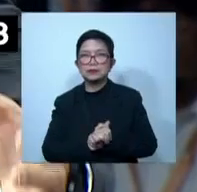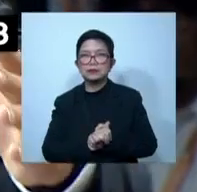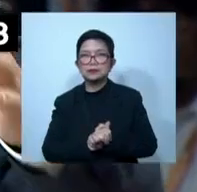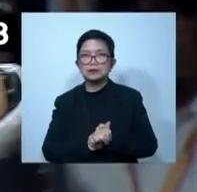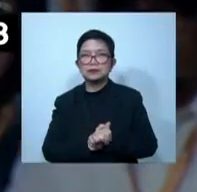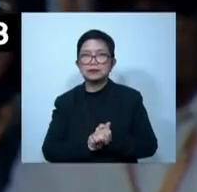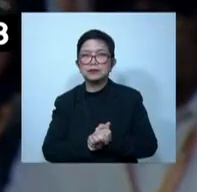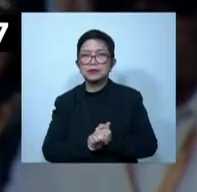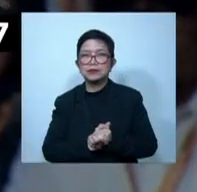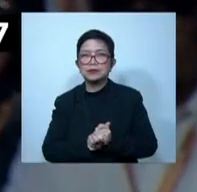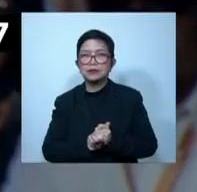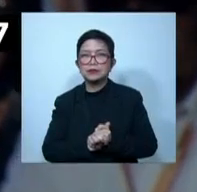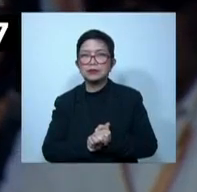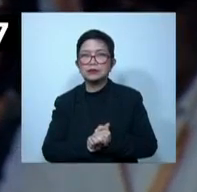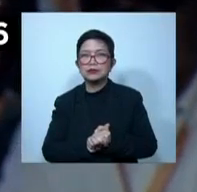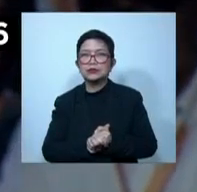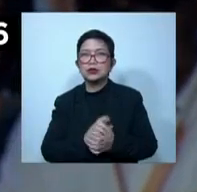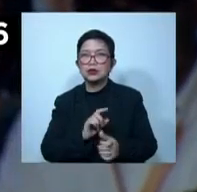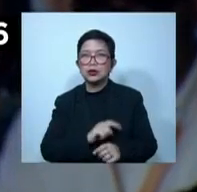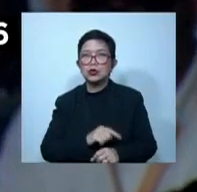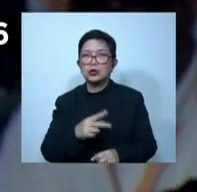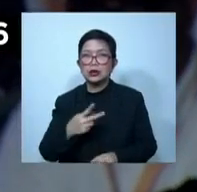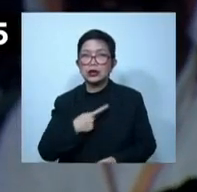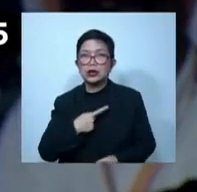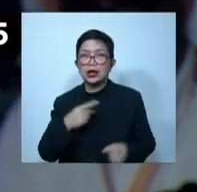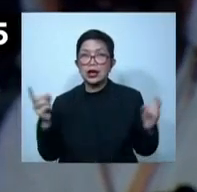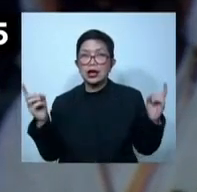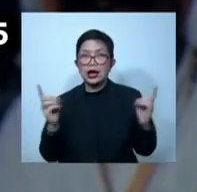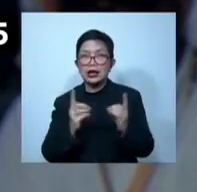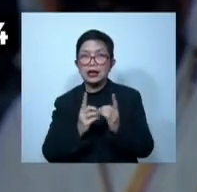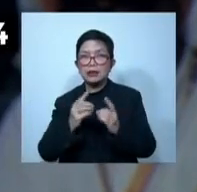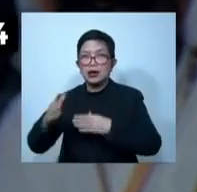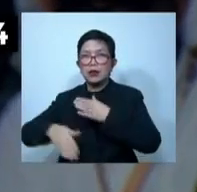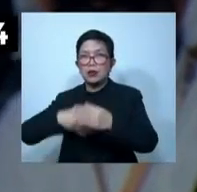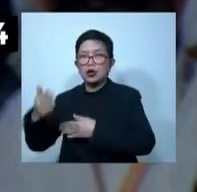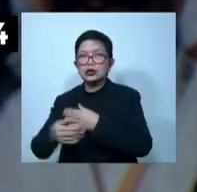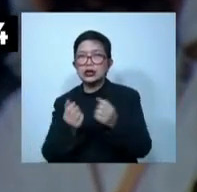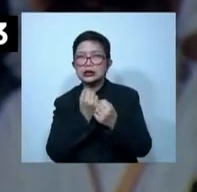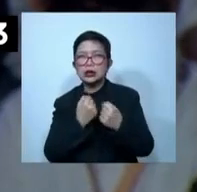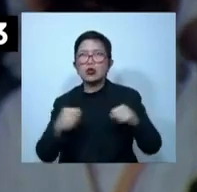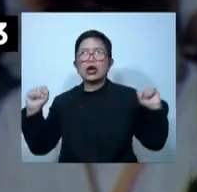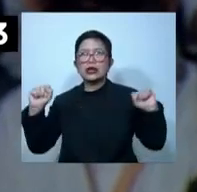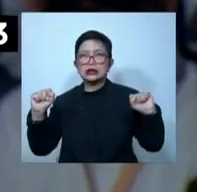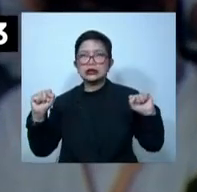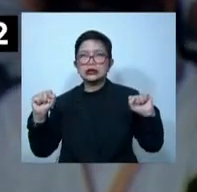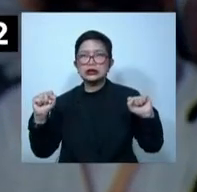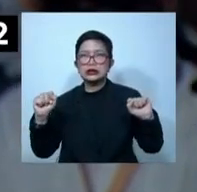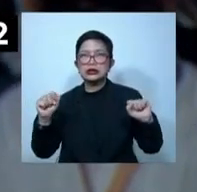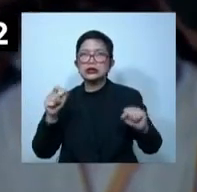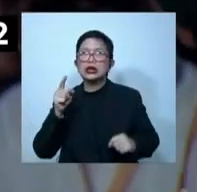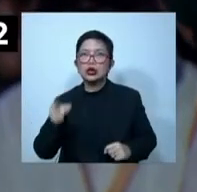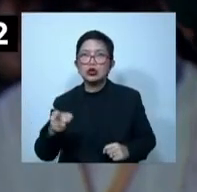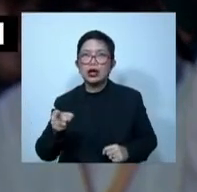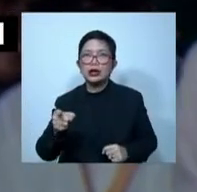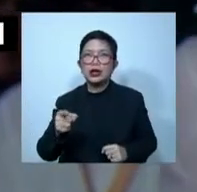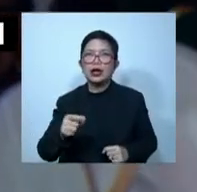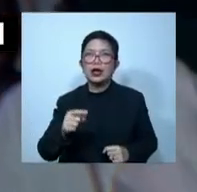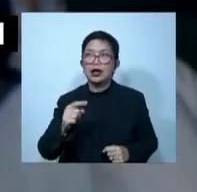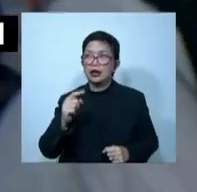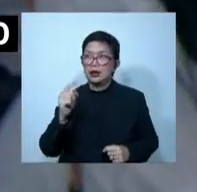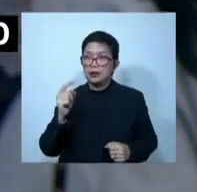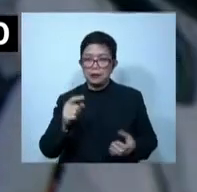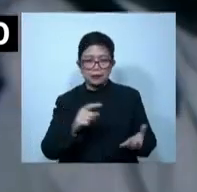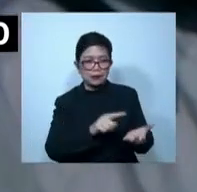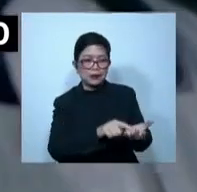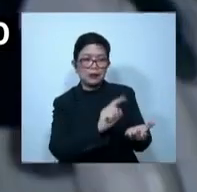ya, dari apa yang menjadi visi-misi pasangan calon, tapi juga bagaimana mereka menyelenggarakan atau